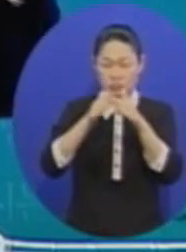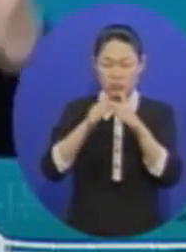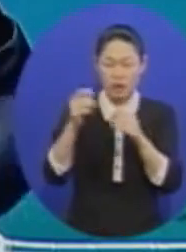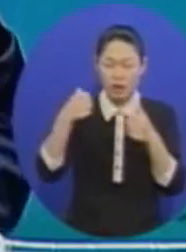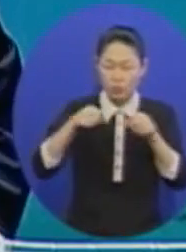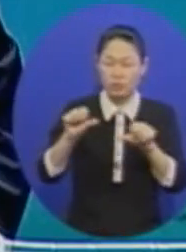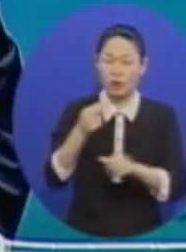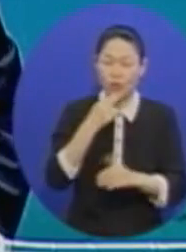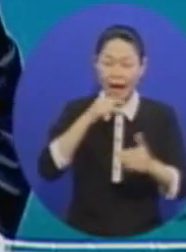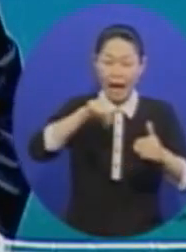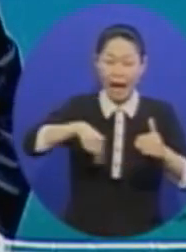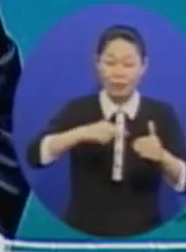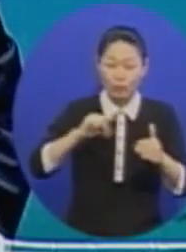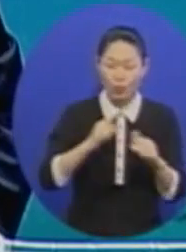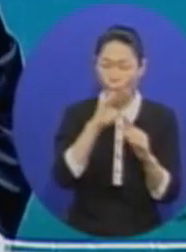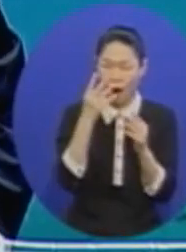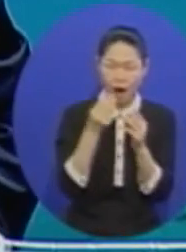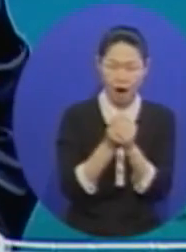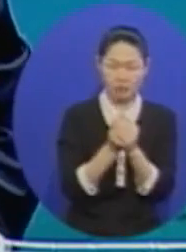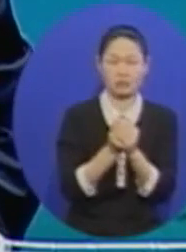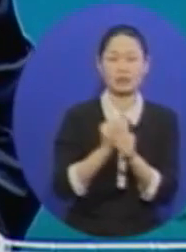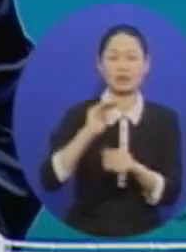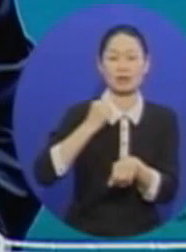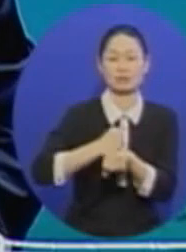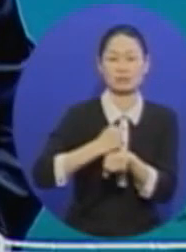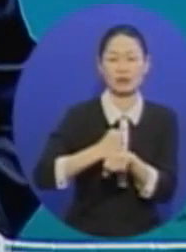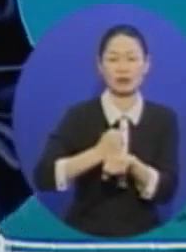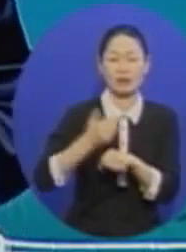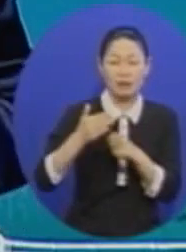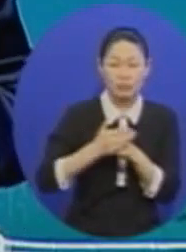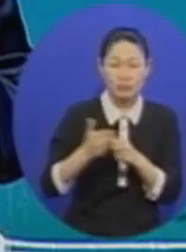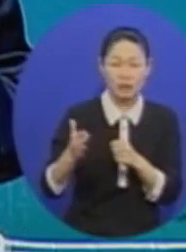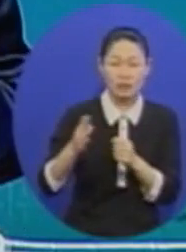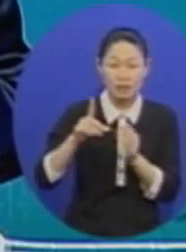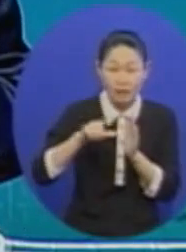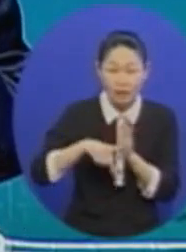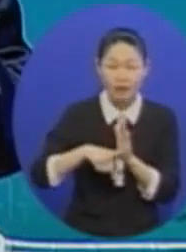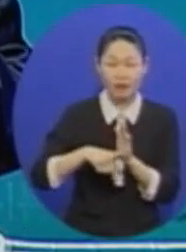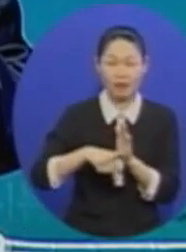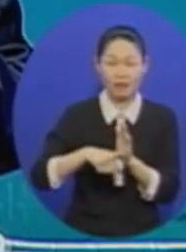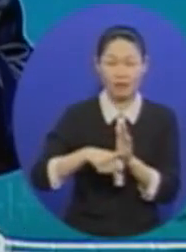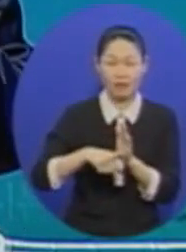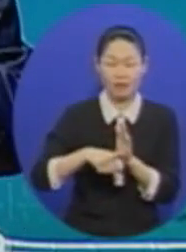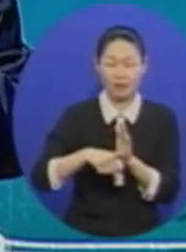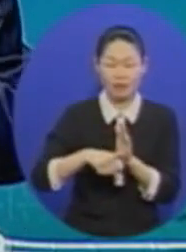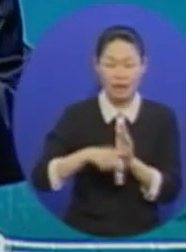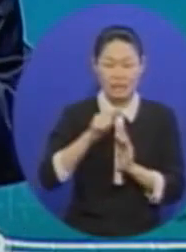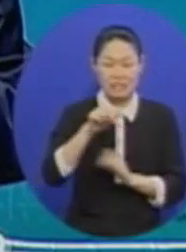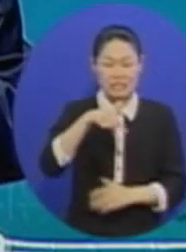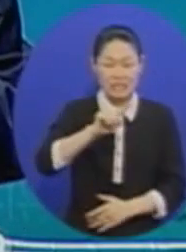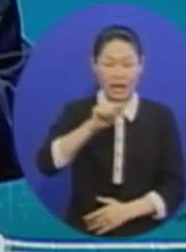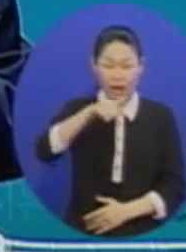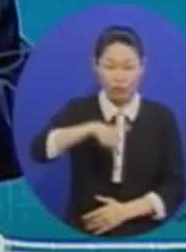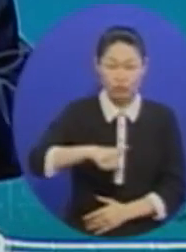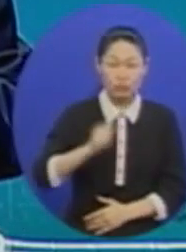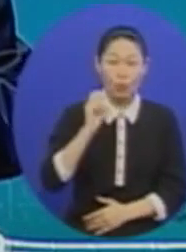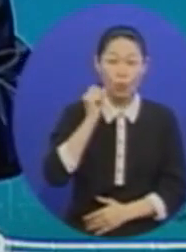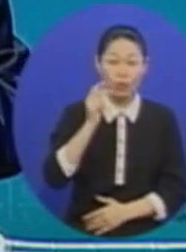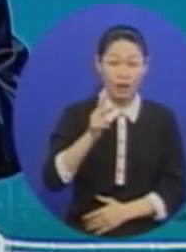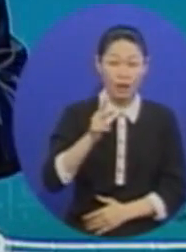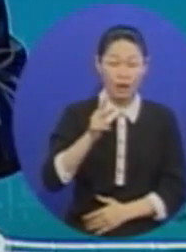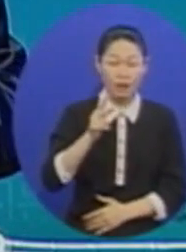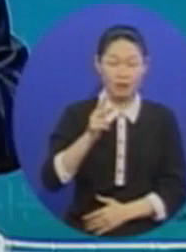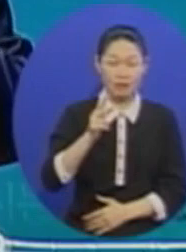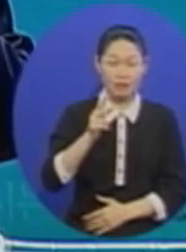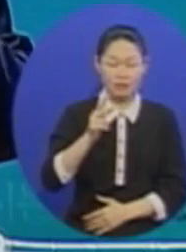팔짱 했읍니다 그때서야 아 이 제국 호텔은 그